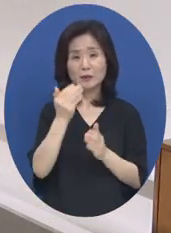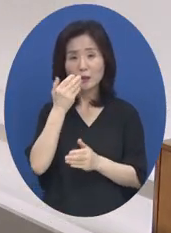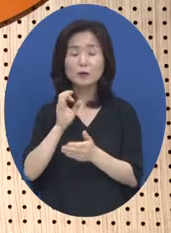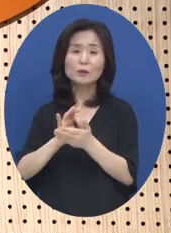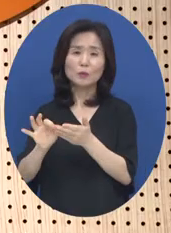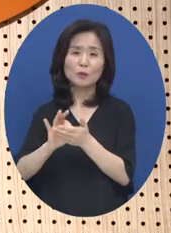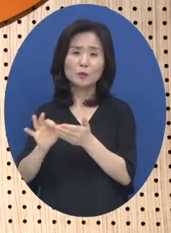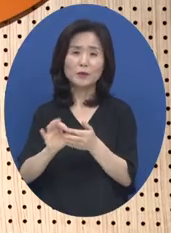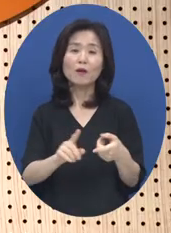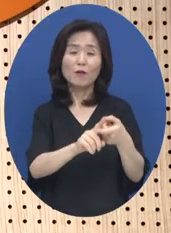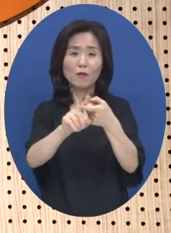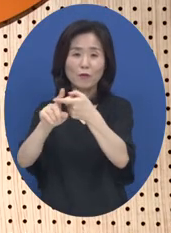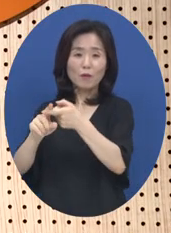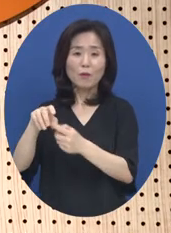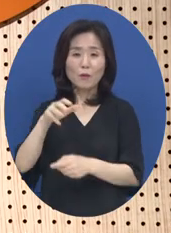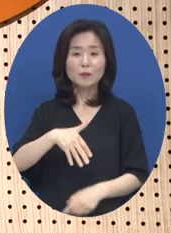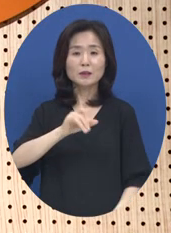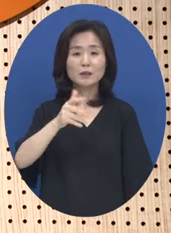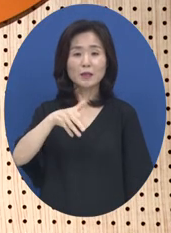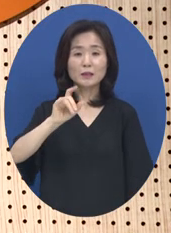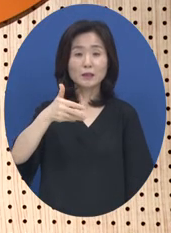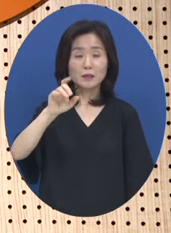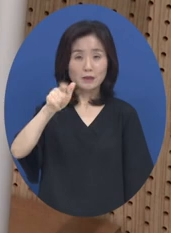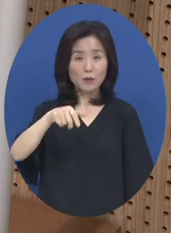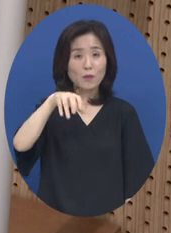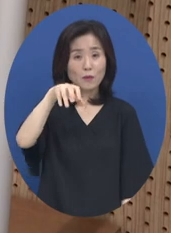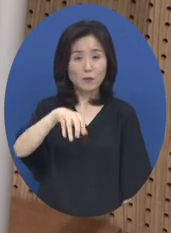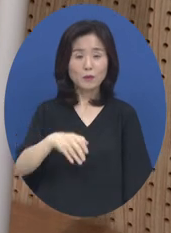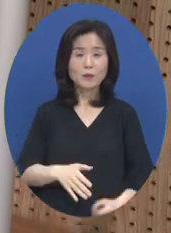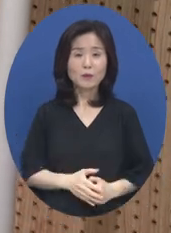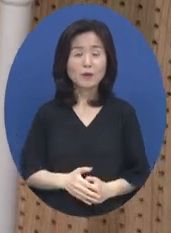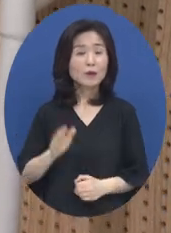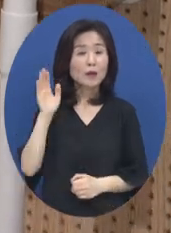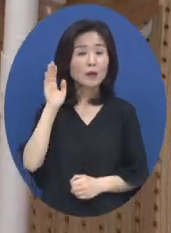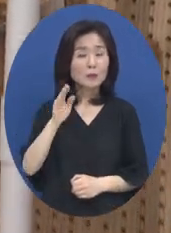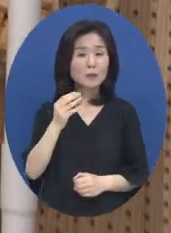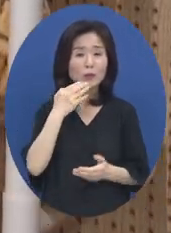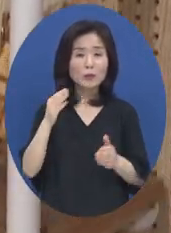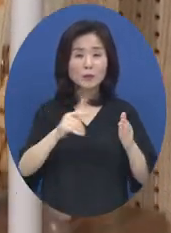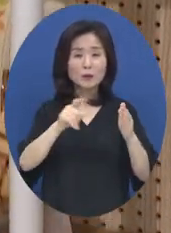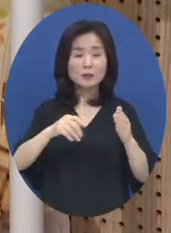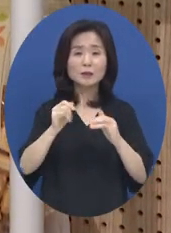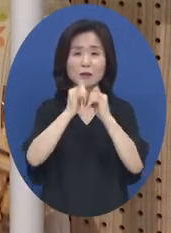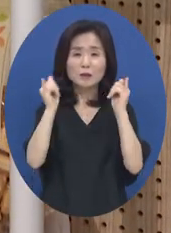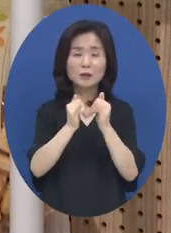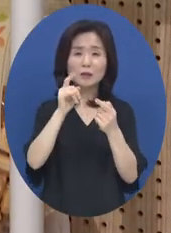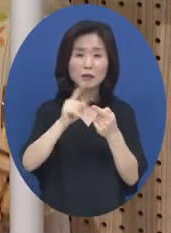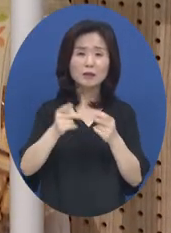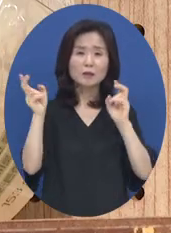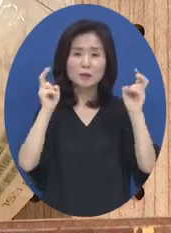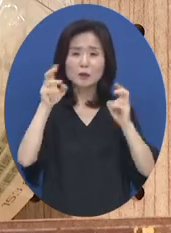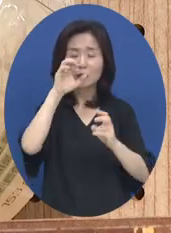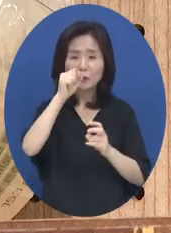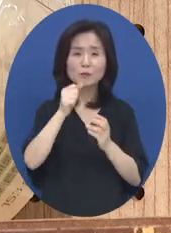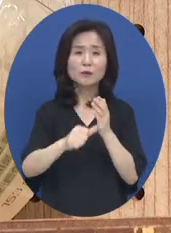착한 소비로 이어지는 공간, 착착착 브랜드관. 앞으로도 돈의 사회적 경제 기업에 좋은